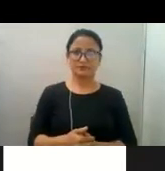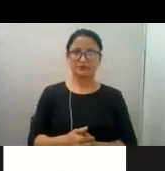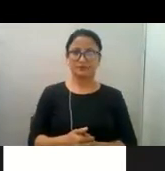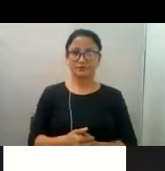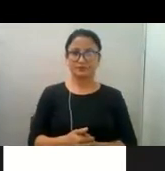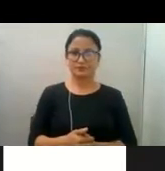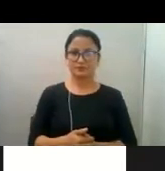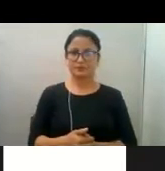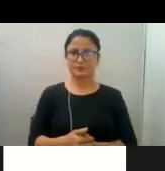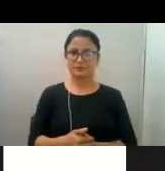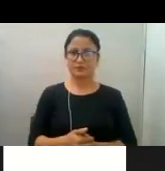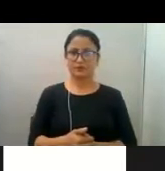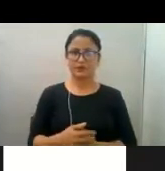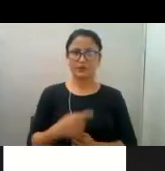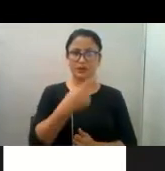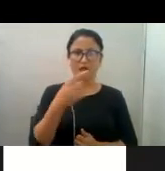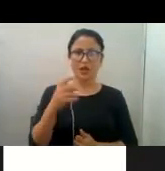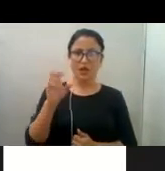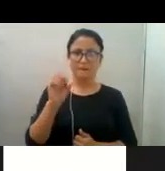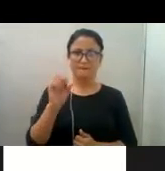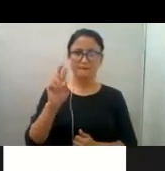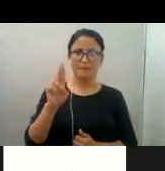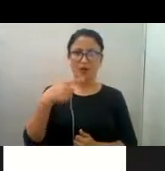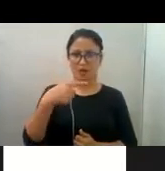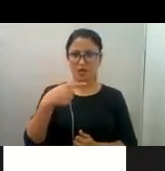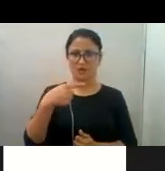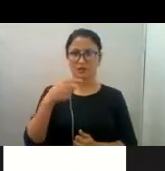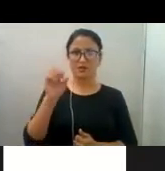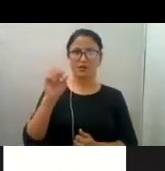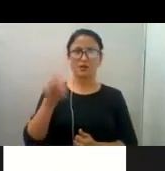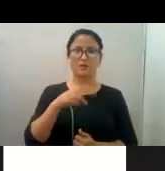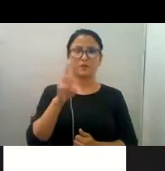भए हुनुहुन्छ प्रमिलाजी.